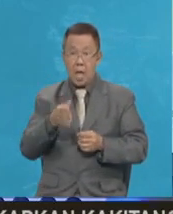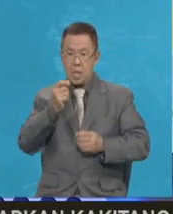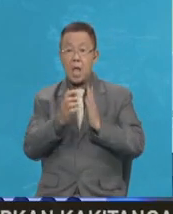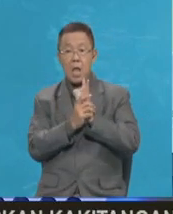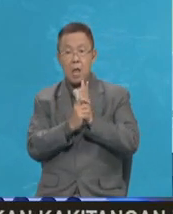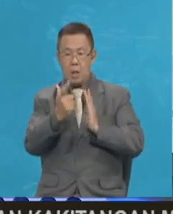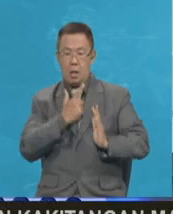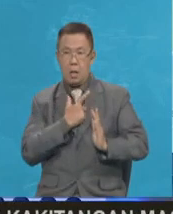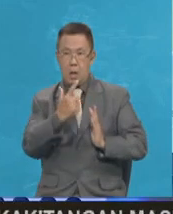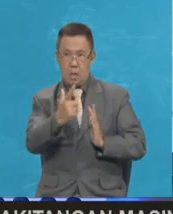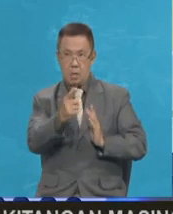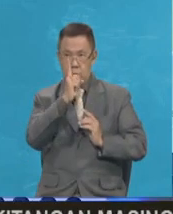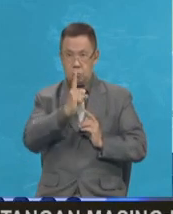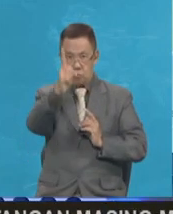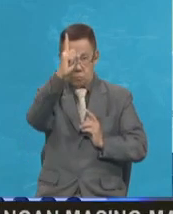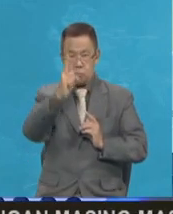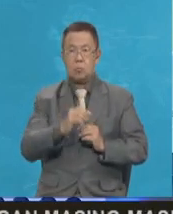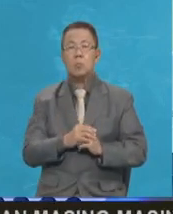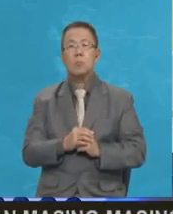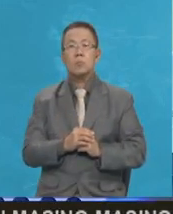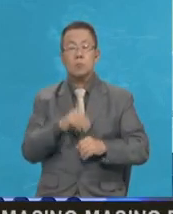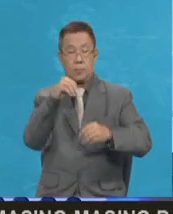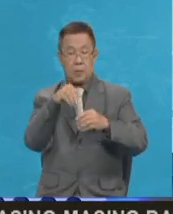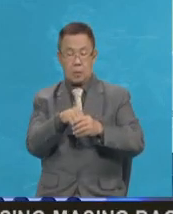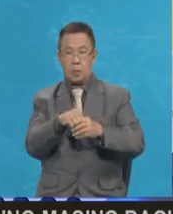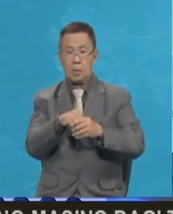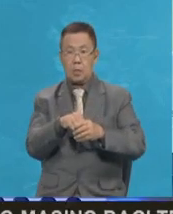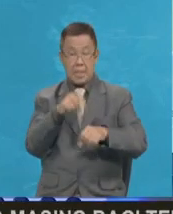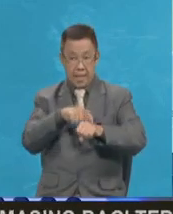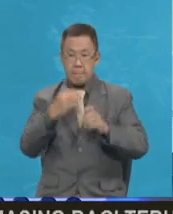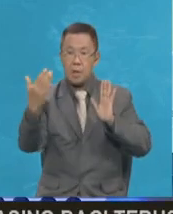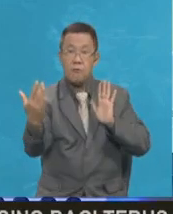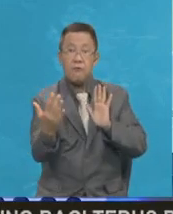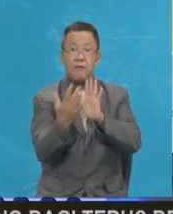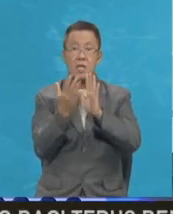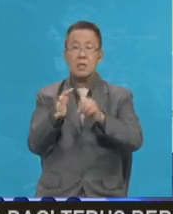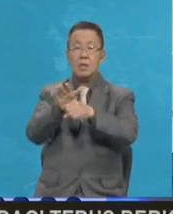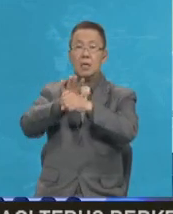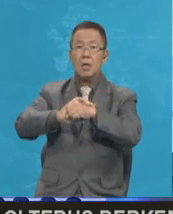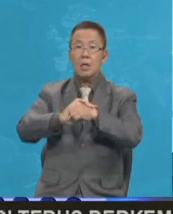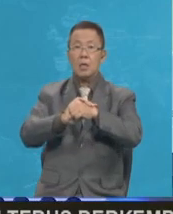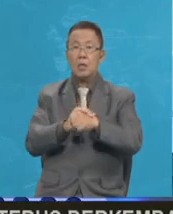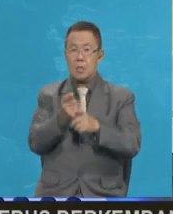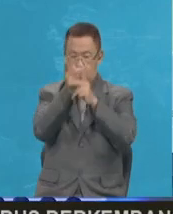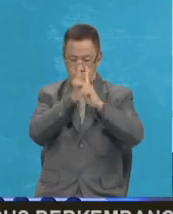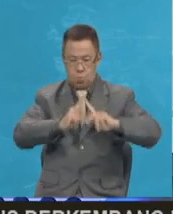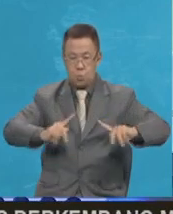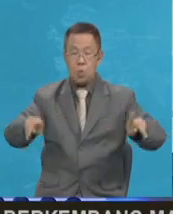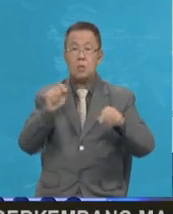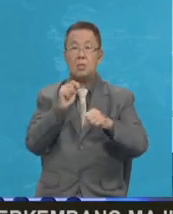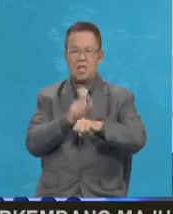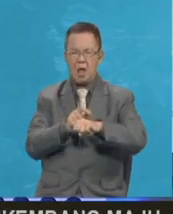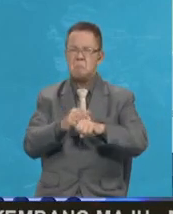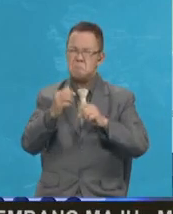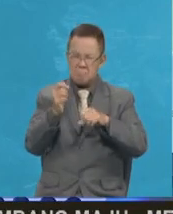Negeri Johor dengan tema peran institusi dalam mendepan ini kesejahteraan dan keamanan serantau semasa